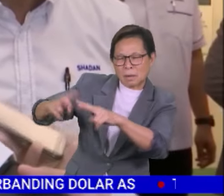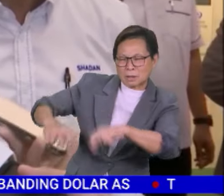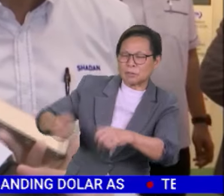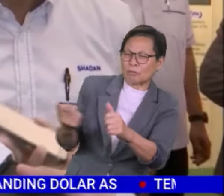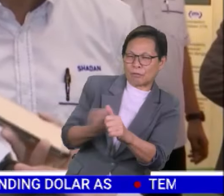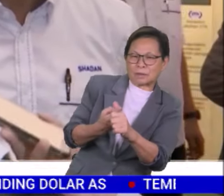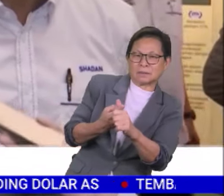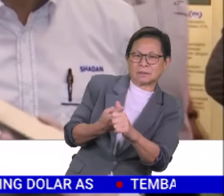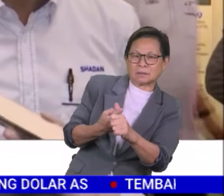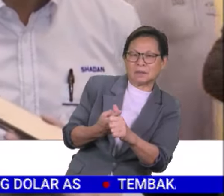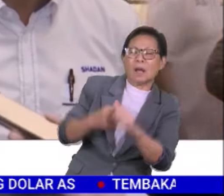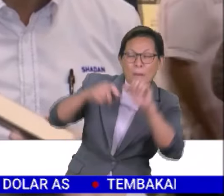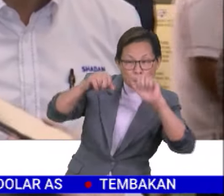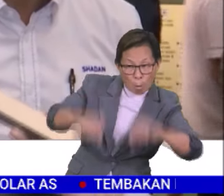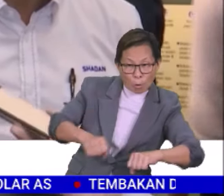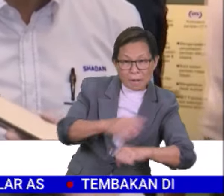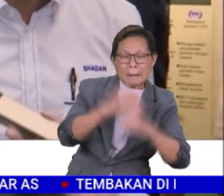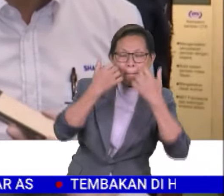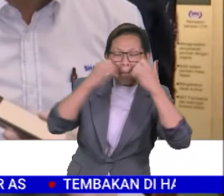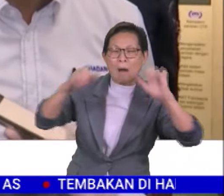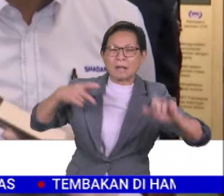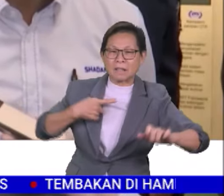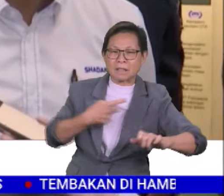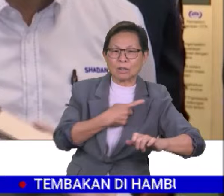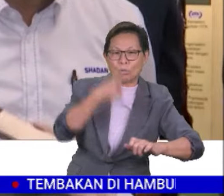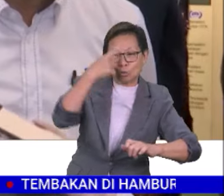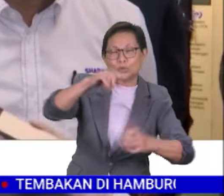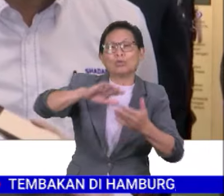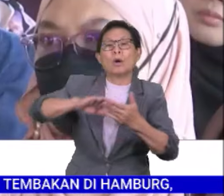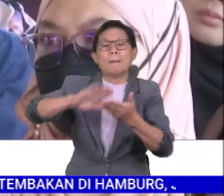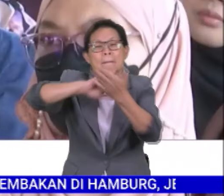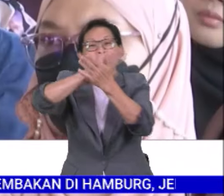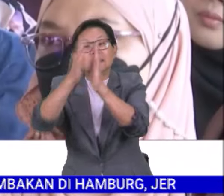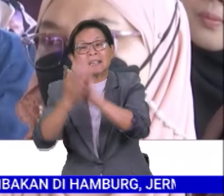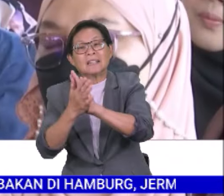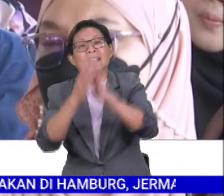itu dulu, keboleh dan keupayaan kita untuk melayakkan kita sebagai Dewan Bandaraya.